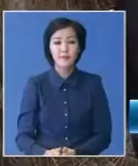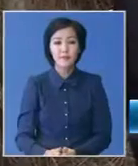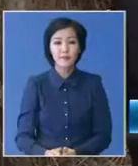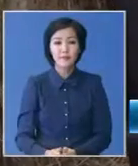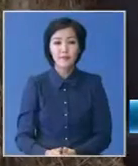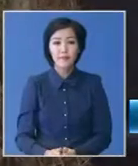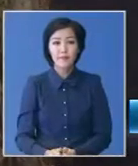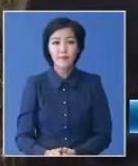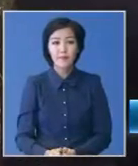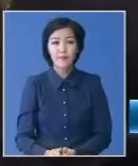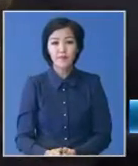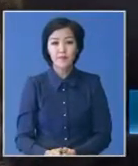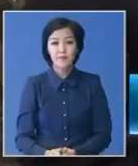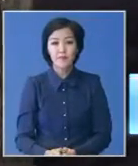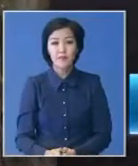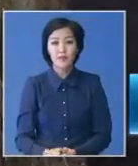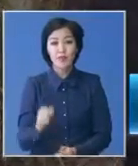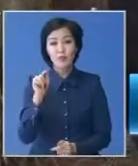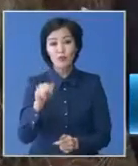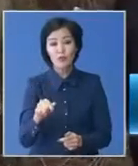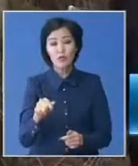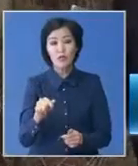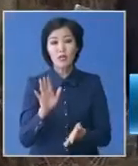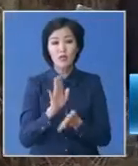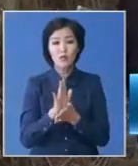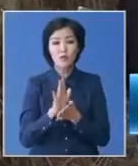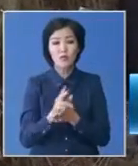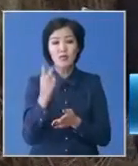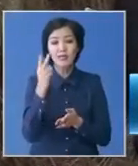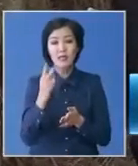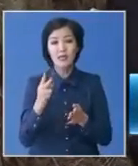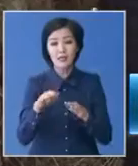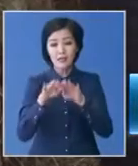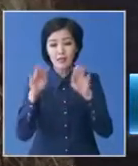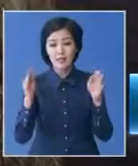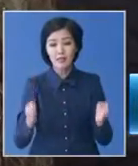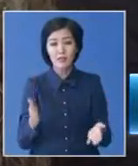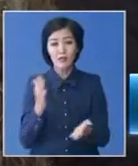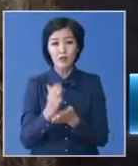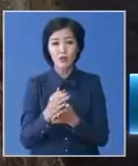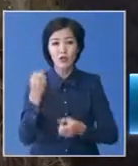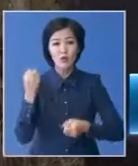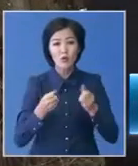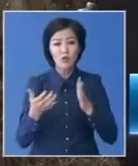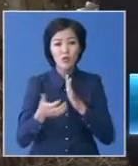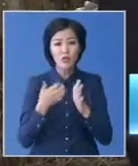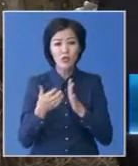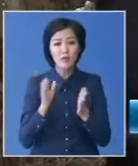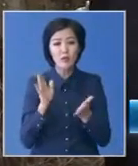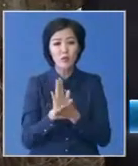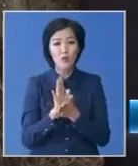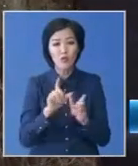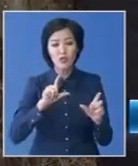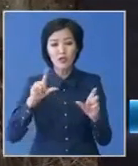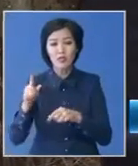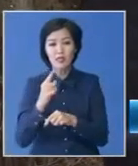қолданылмақ. Бұл жерде қоқыс салатын екі контейнер отыр. Бүгінде бізде көлік жетіспейді. Сол себепті қоқыс шығару жұмысы